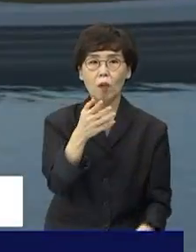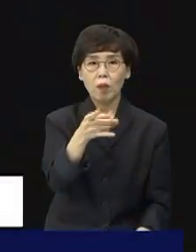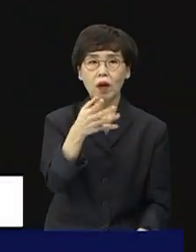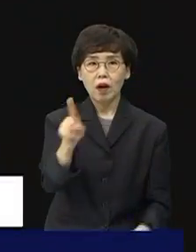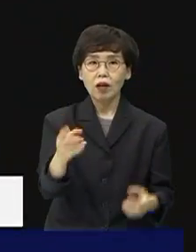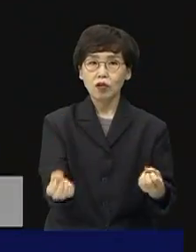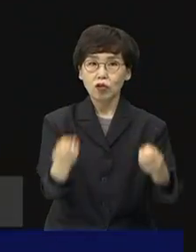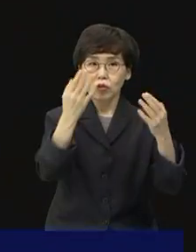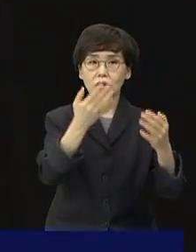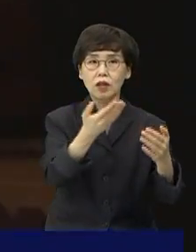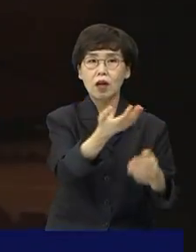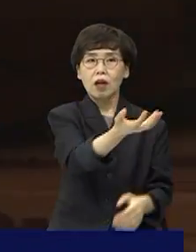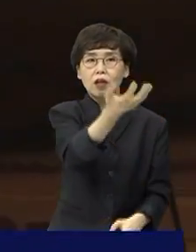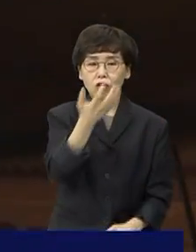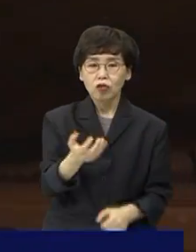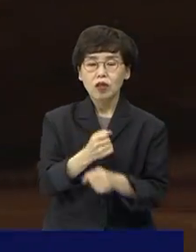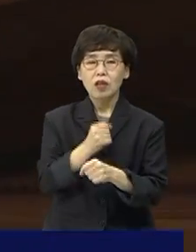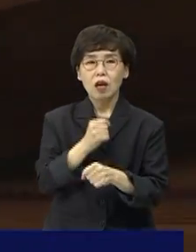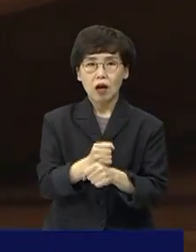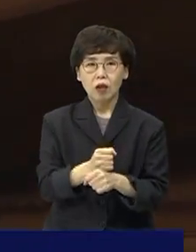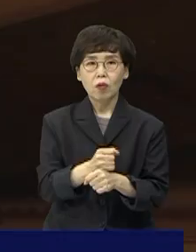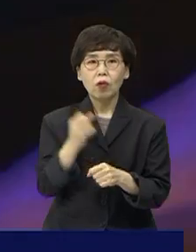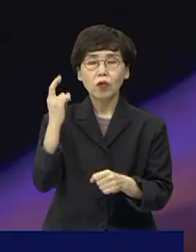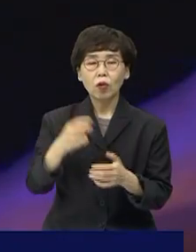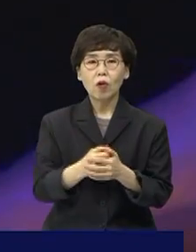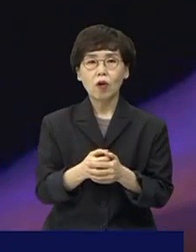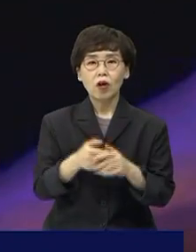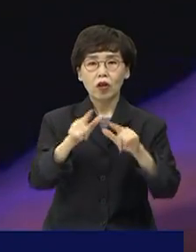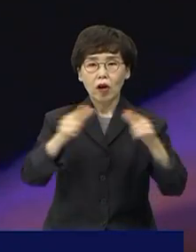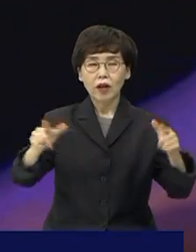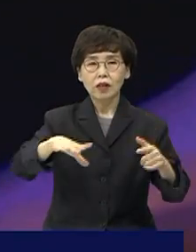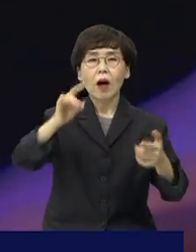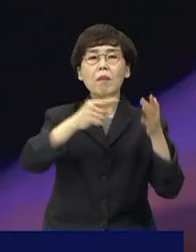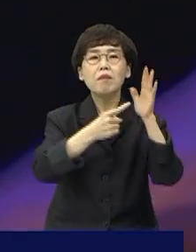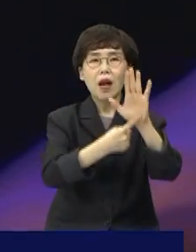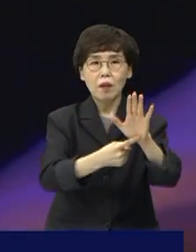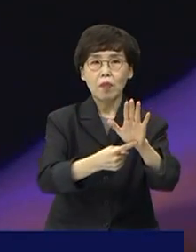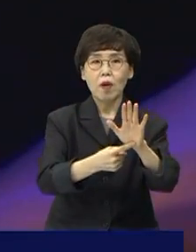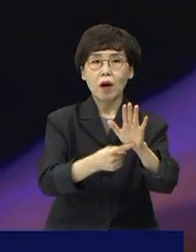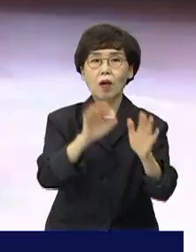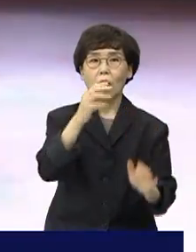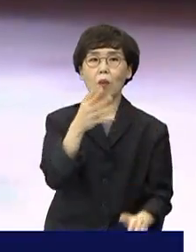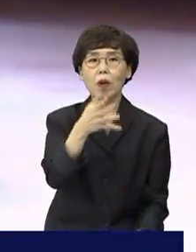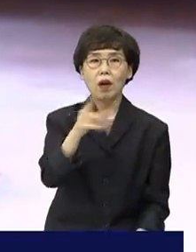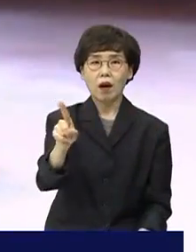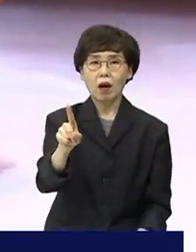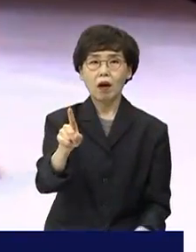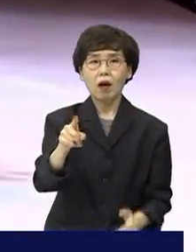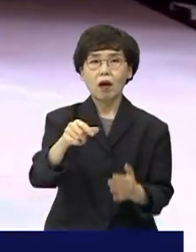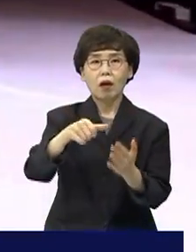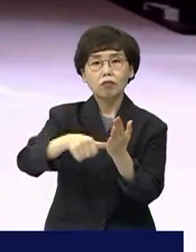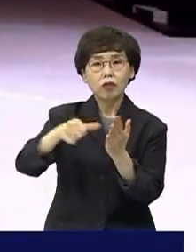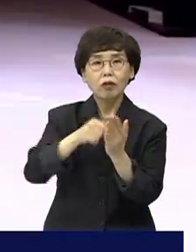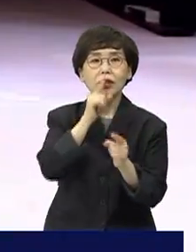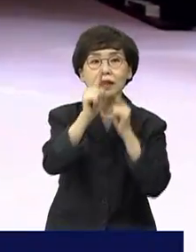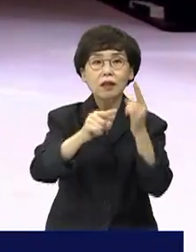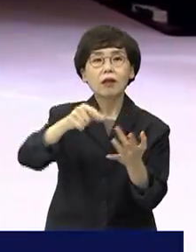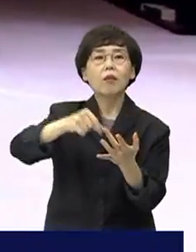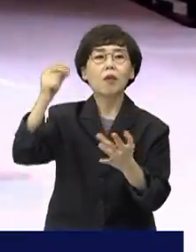유치와 함께 시즌제를 대비한 작품 공모전도 추진될 예정입니다. KNN